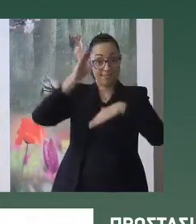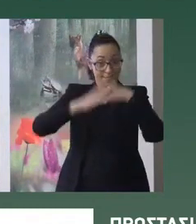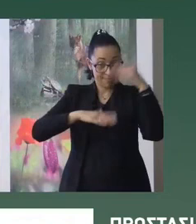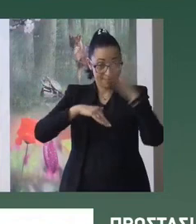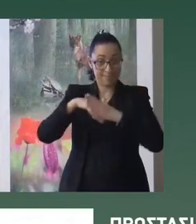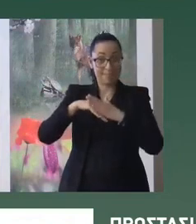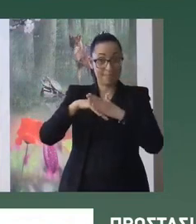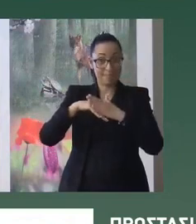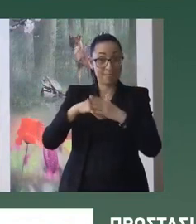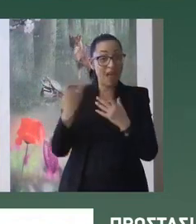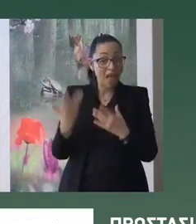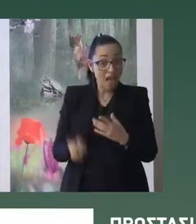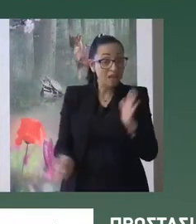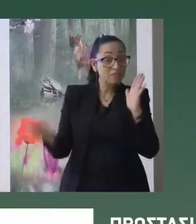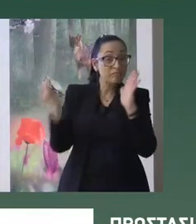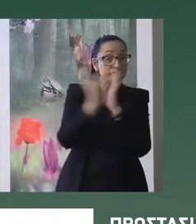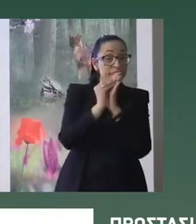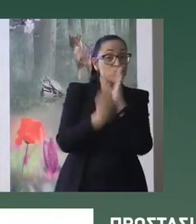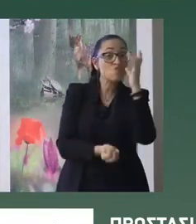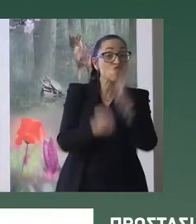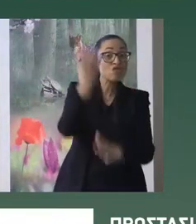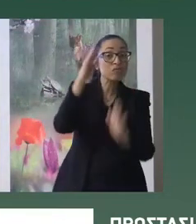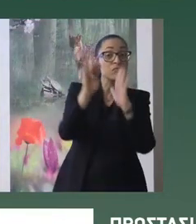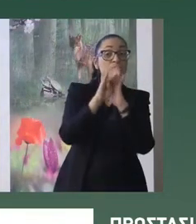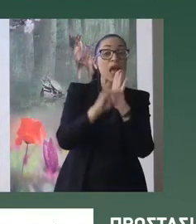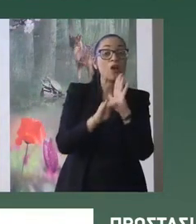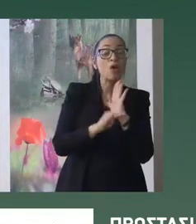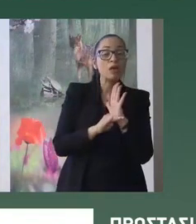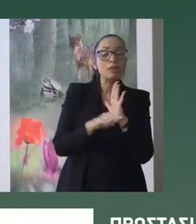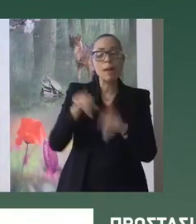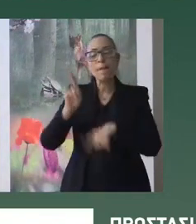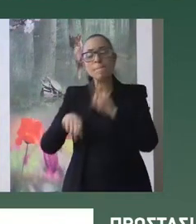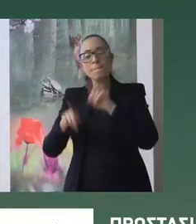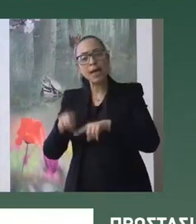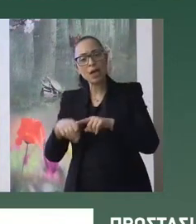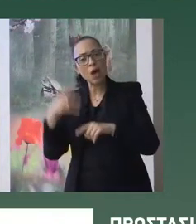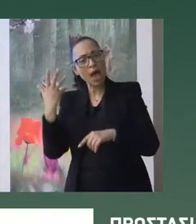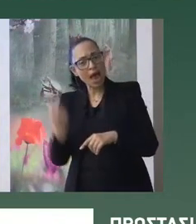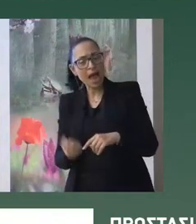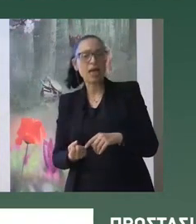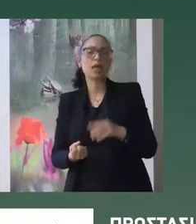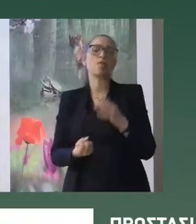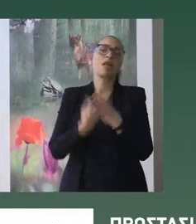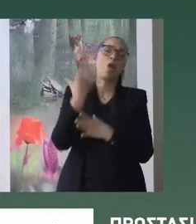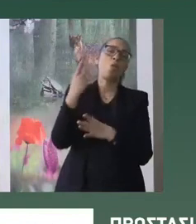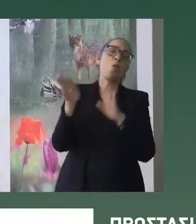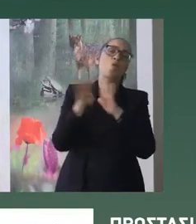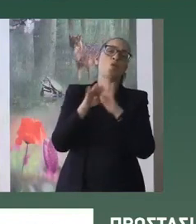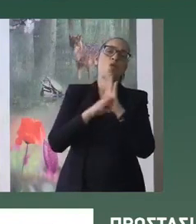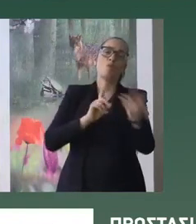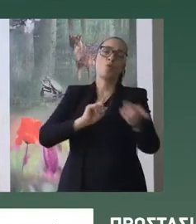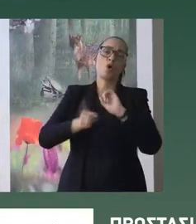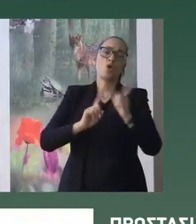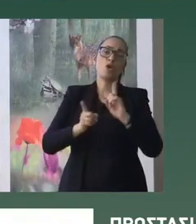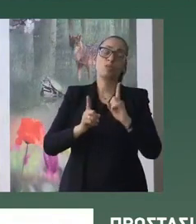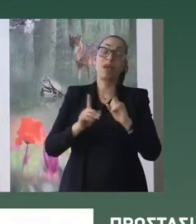ξανακτίζεις, έχεις βάλει καινούριους κανόνες. Κάποιους τους έχεις βάλει με το νέο οικοδομικό κανονισμό. Κάποιους. Αλλά όμως ταυτόχρονα